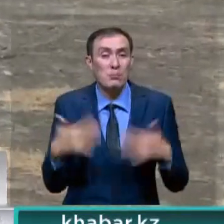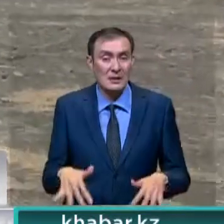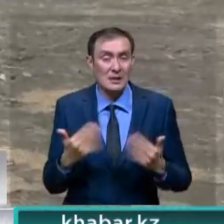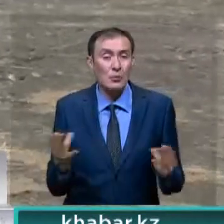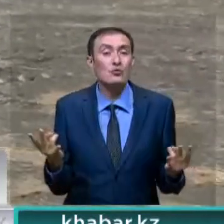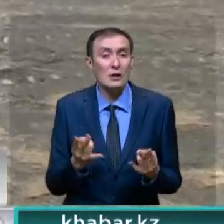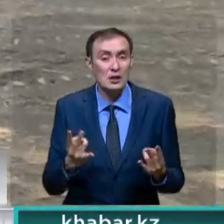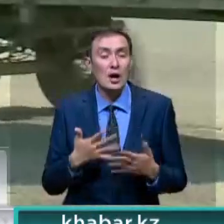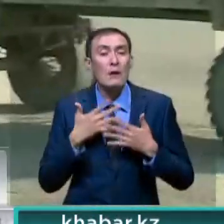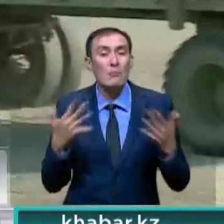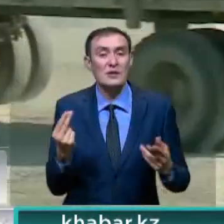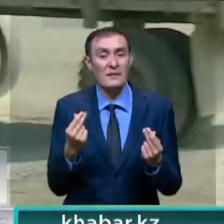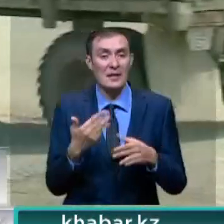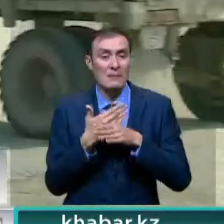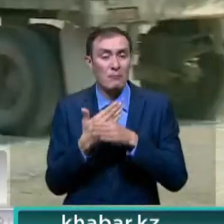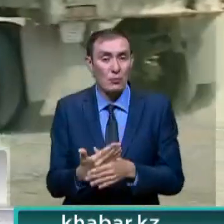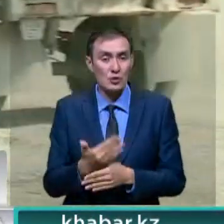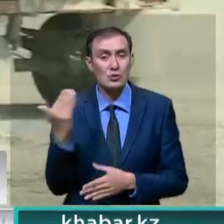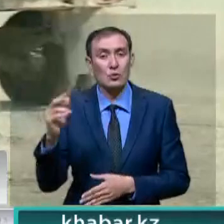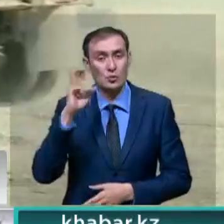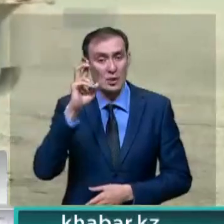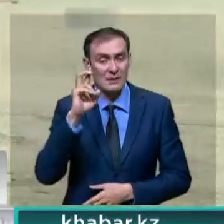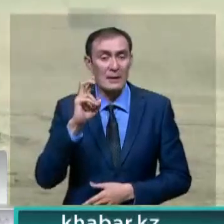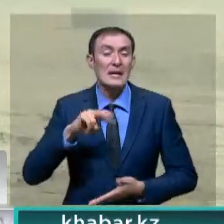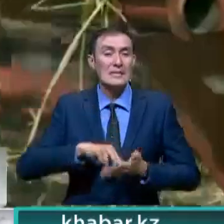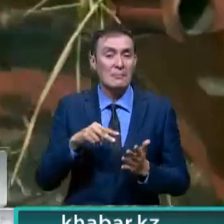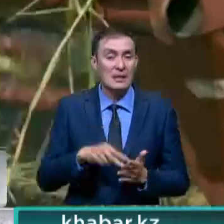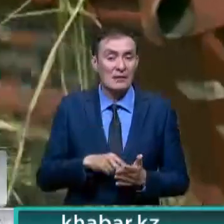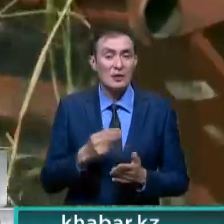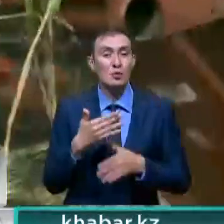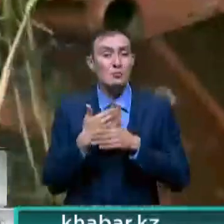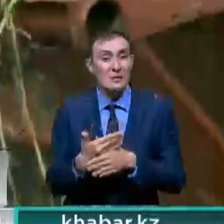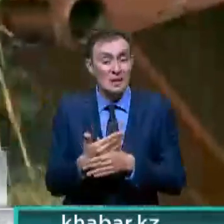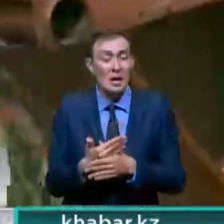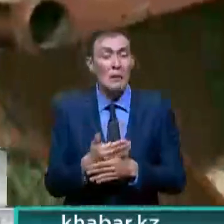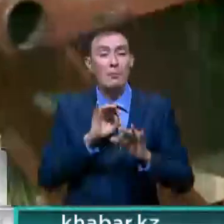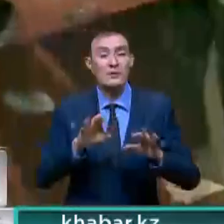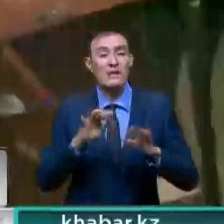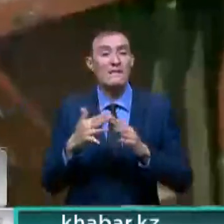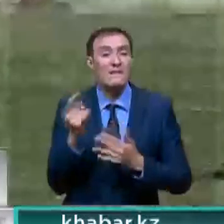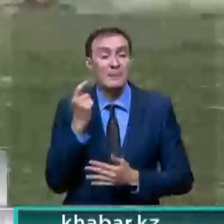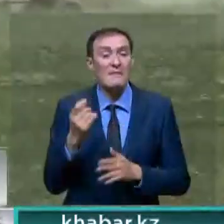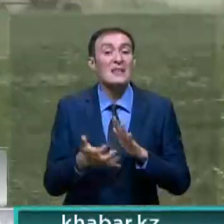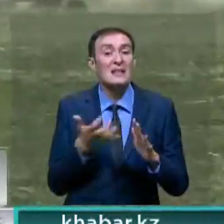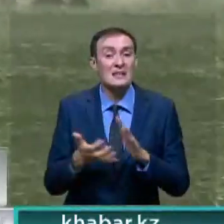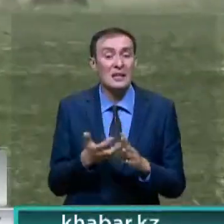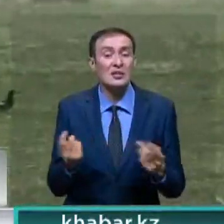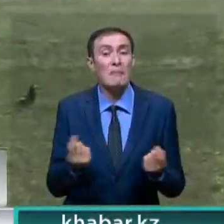Теперь нуждаются в большей финансовой помощи со стороны государства. Запланированных же субсидий, по словам фермеров,